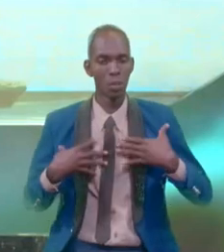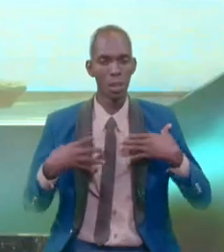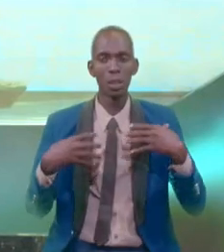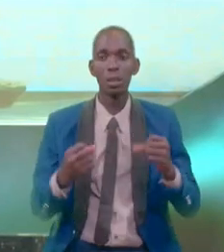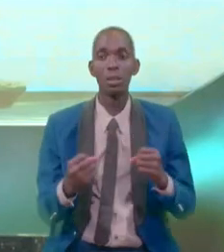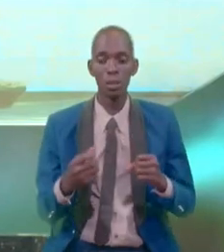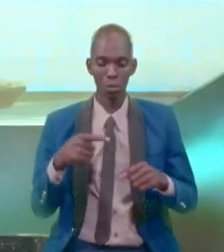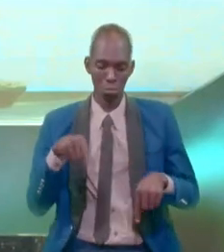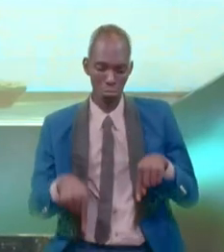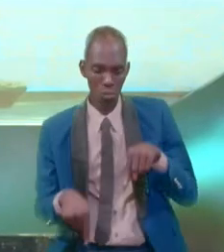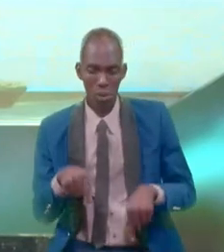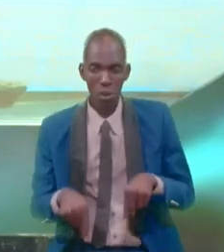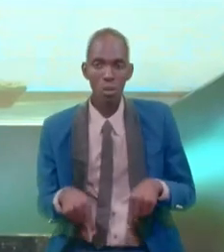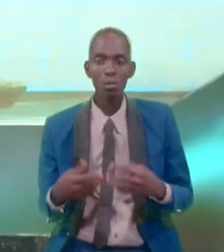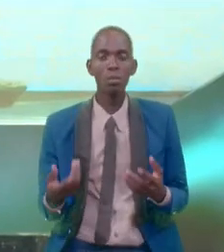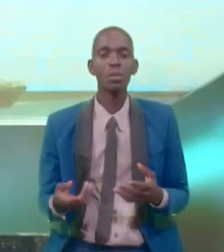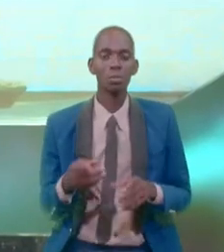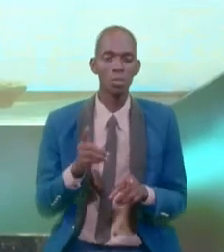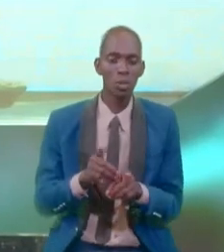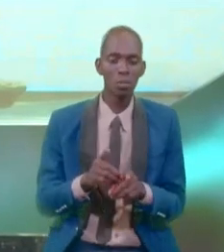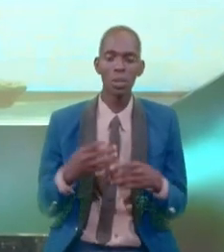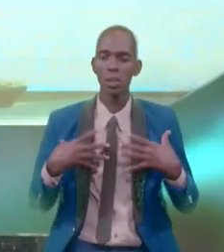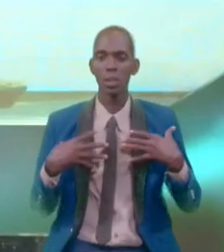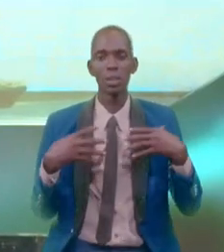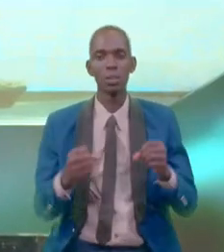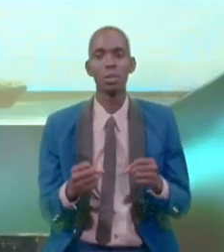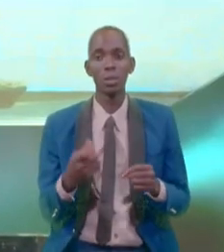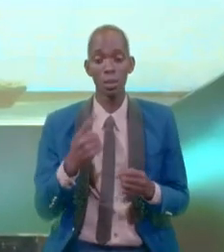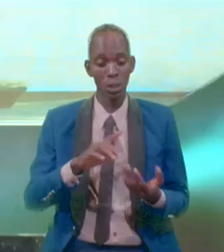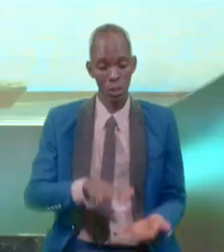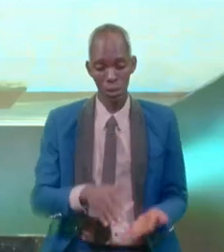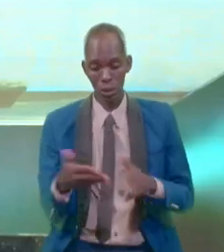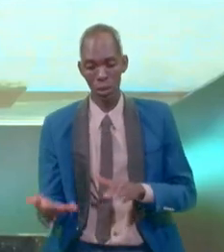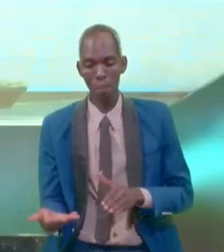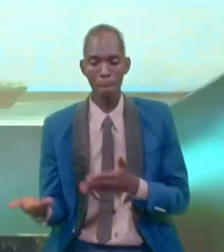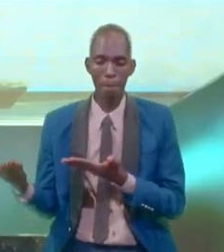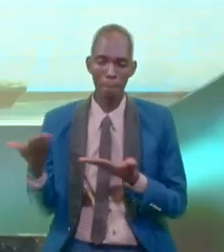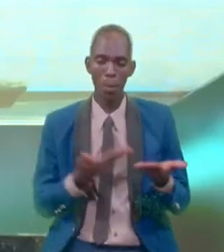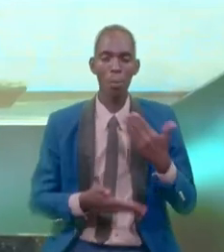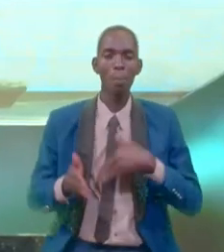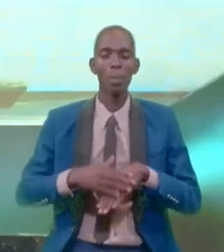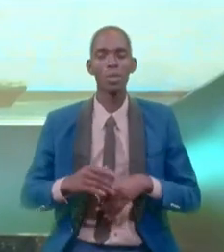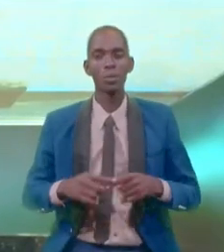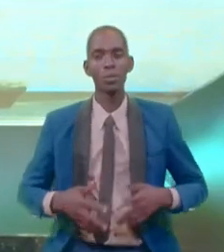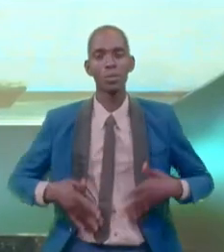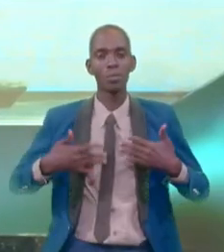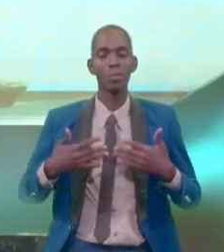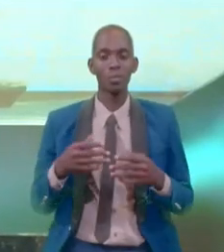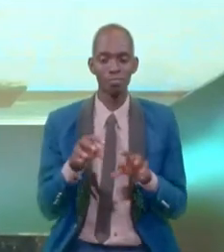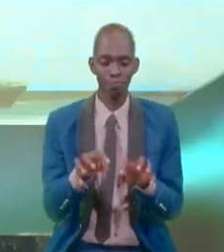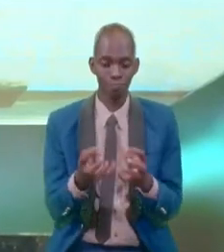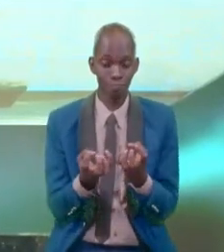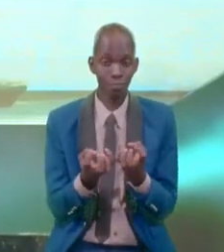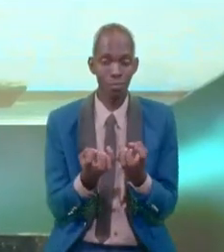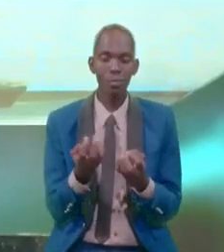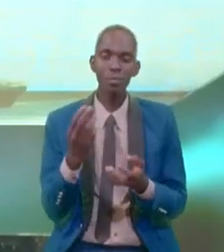les estropiés, les boiteux, les paralysés étaient guéris, les morts étaient ressuscités, les lépreux